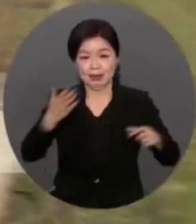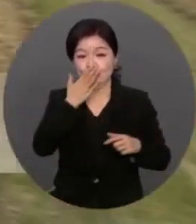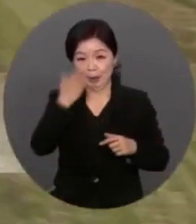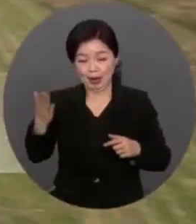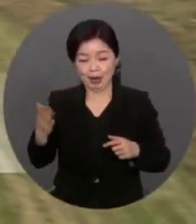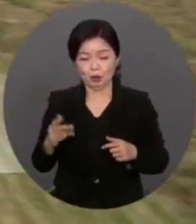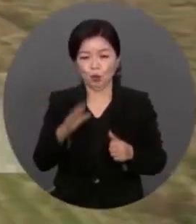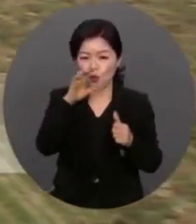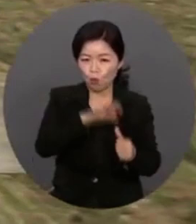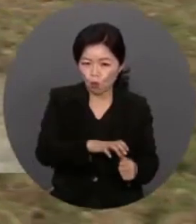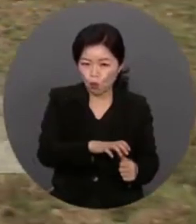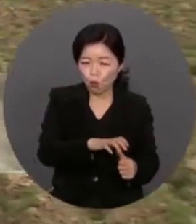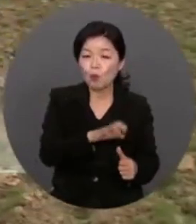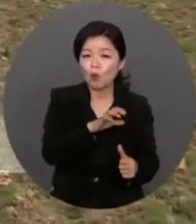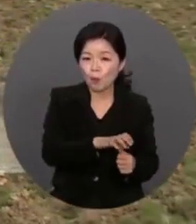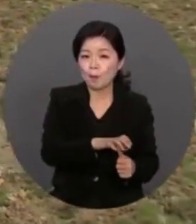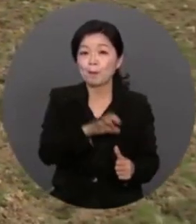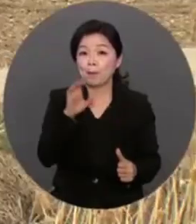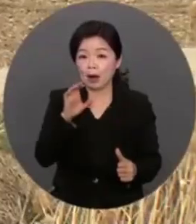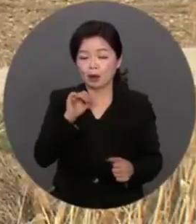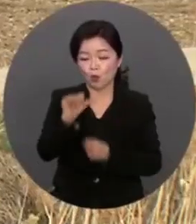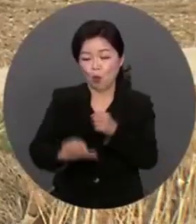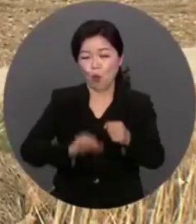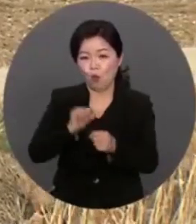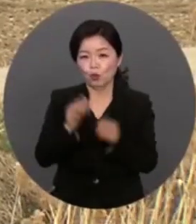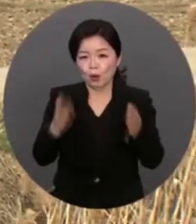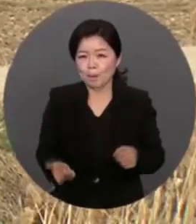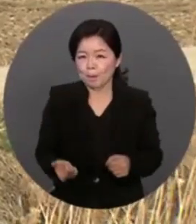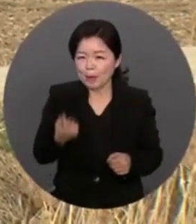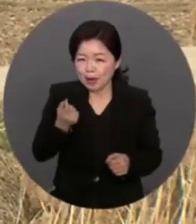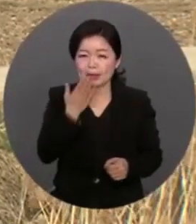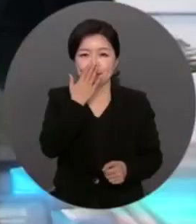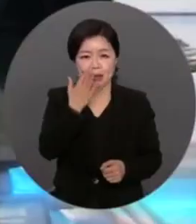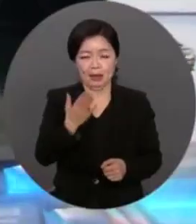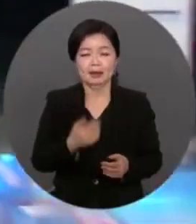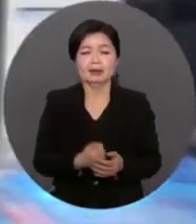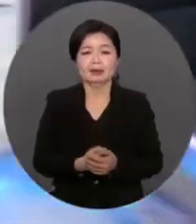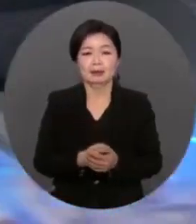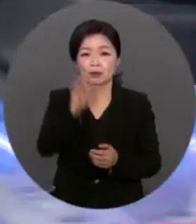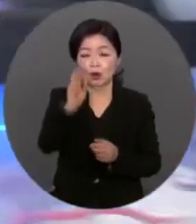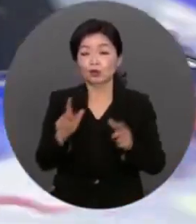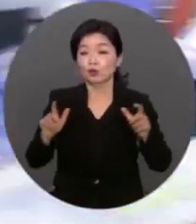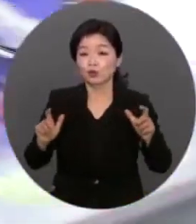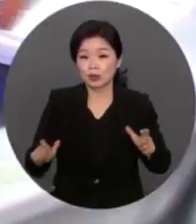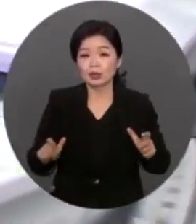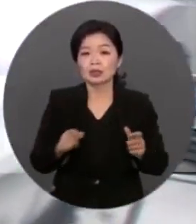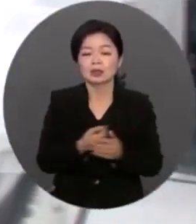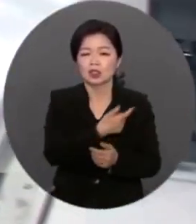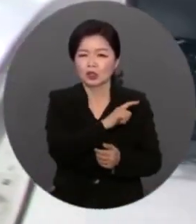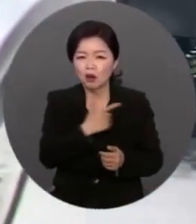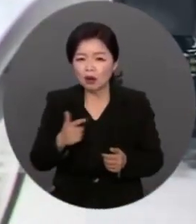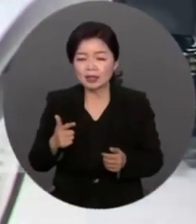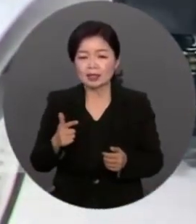규제를 과감하게 해소해 산단 조성기간도 5년으로 획기적으로 줄일 수 있다는 점입니다. 광주시는 이른바 소부장